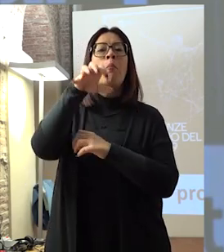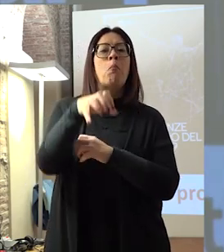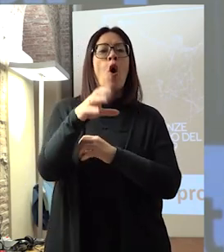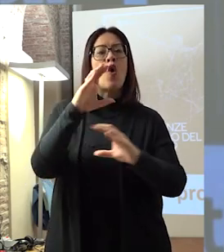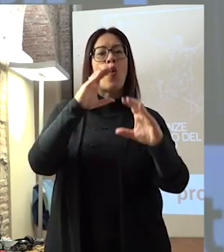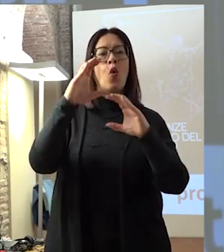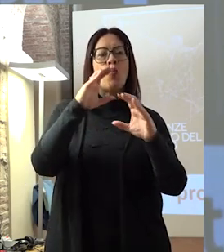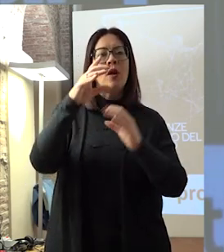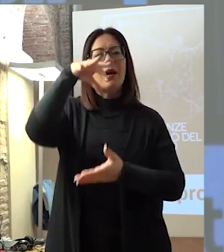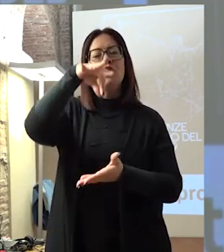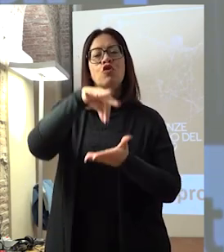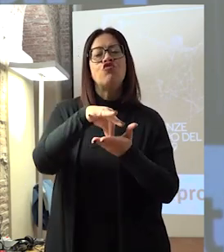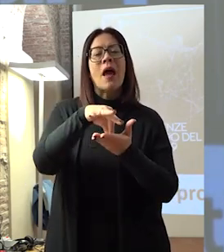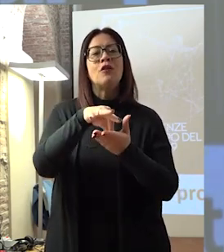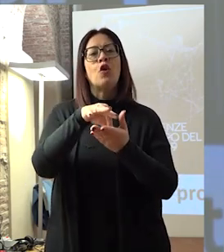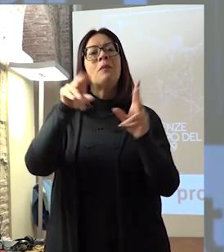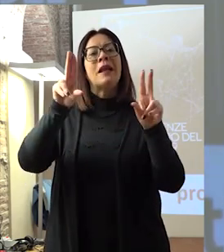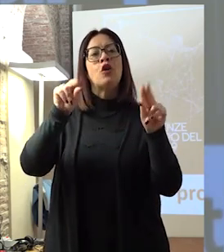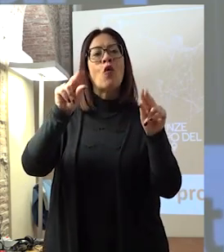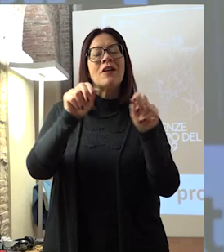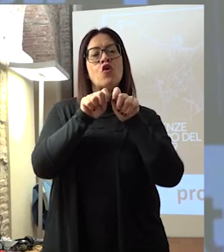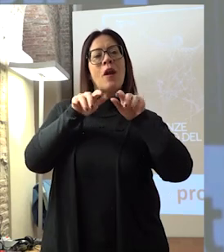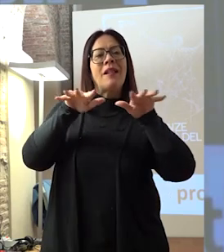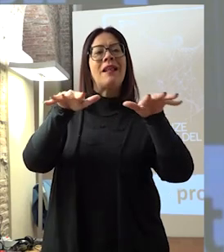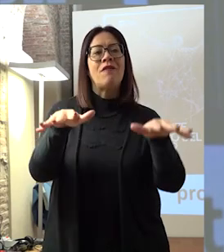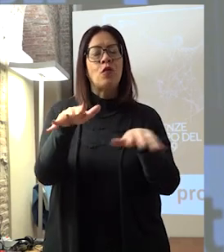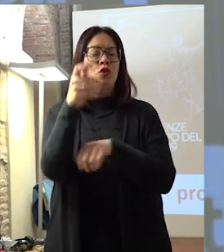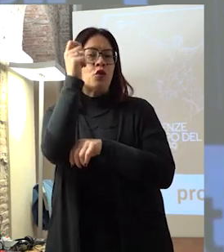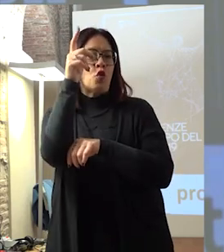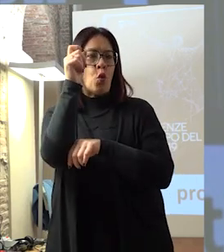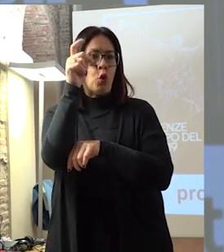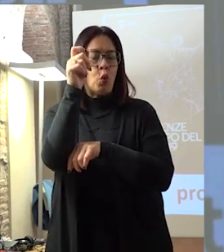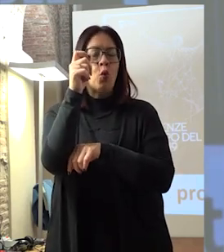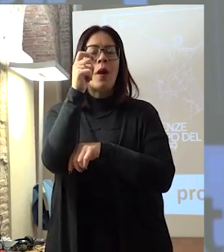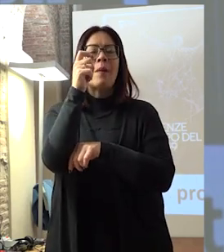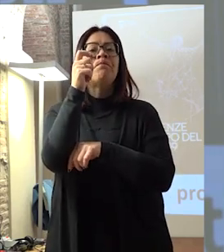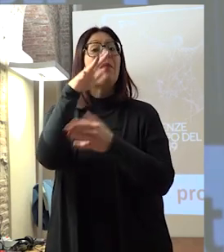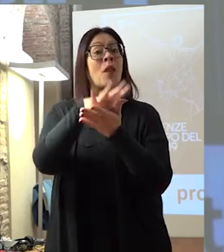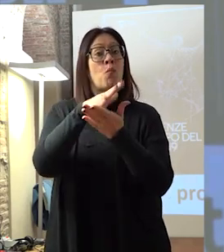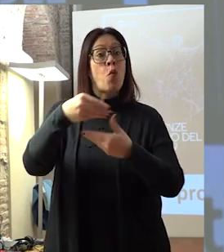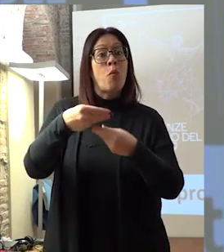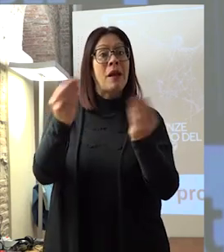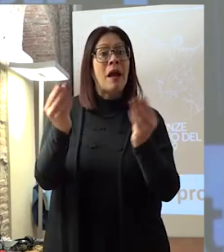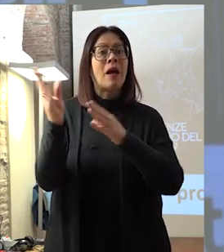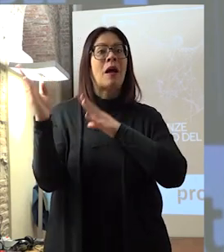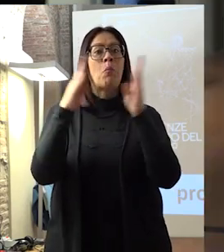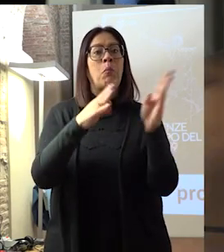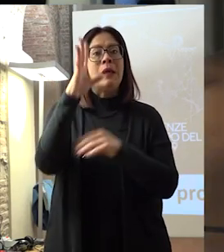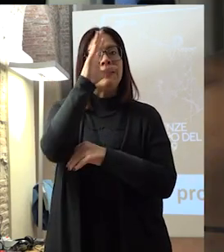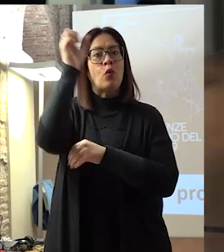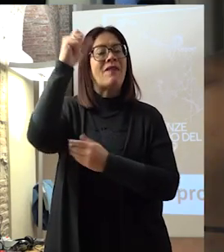del Centro per l'Innovazione e la Diffusione della Cultura ed è pubblicata dalla Pisa University